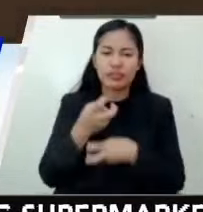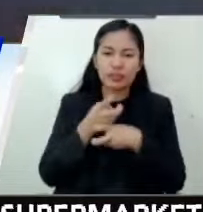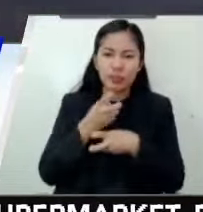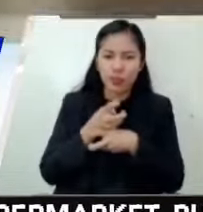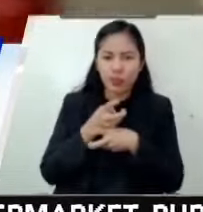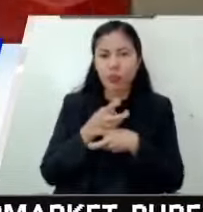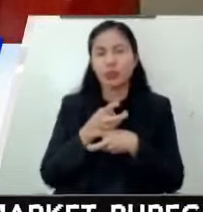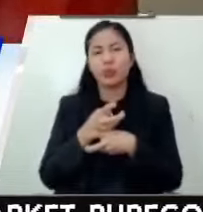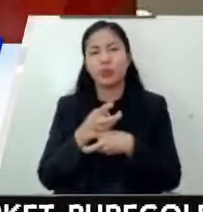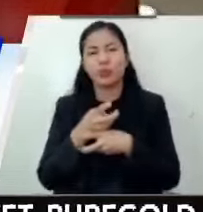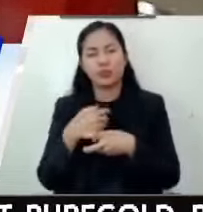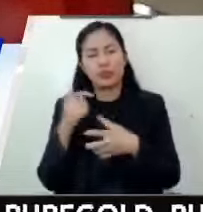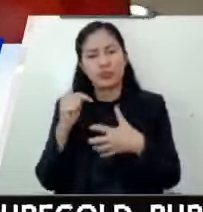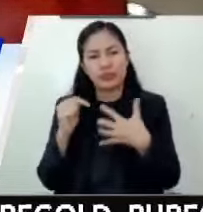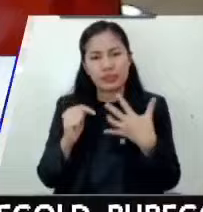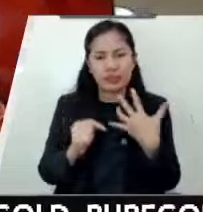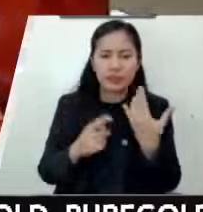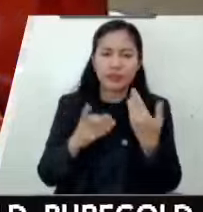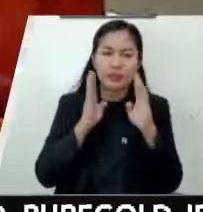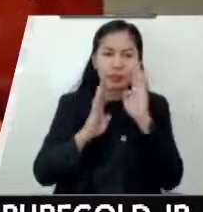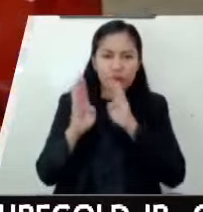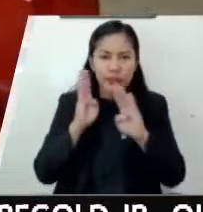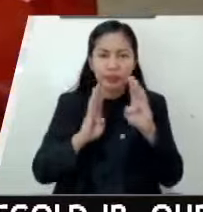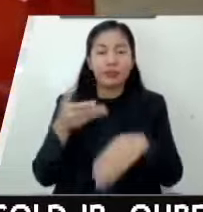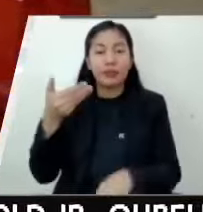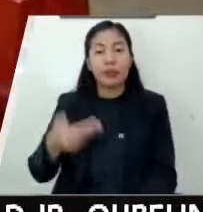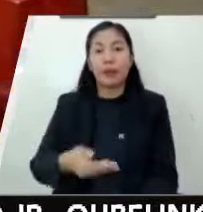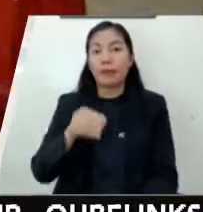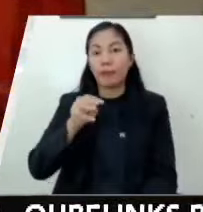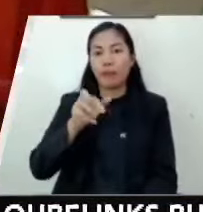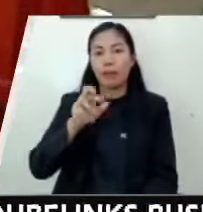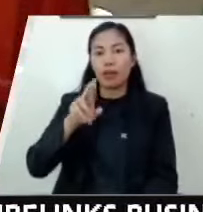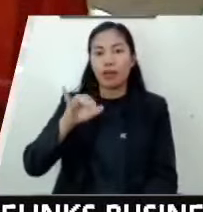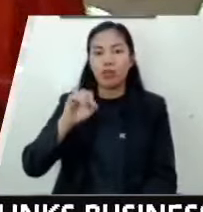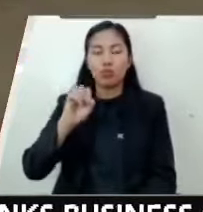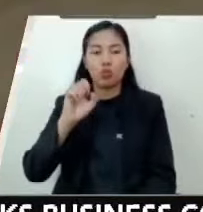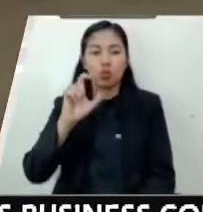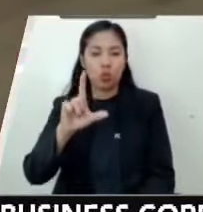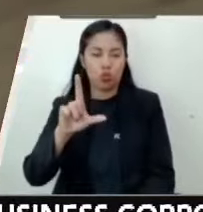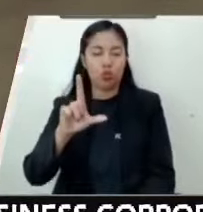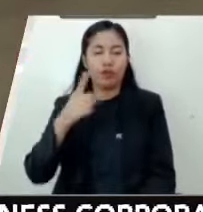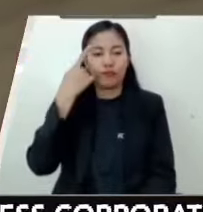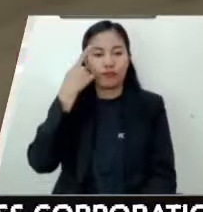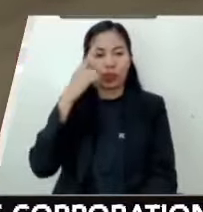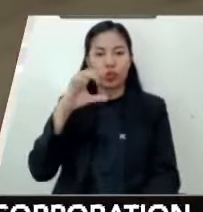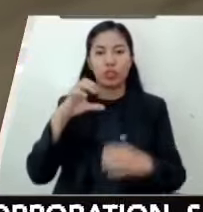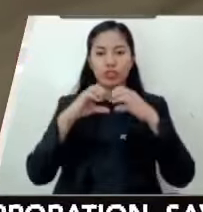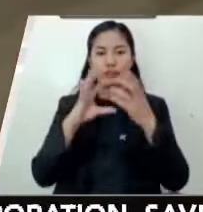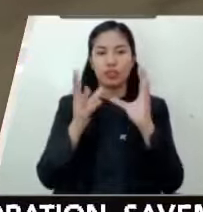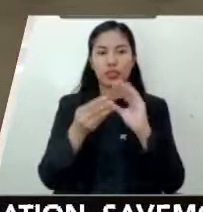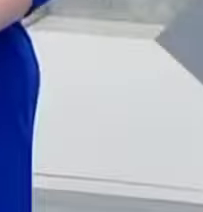anak. Marisol Abdurrahman, nagbabalita para sa GMA Integrated News.